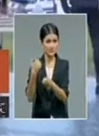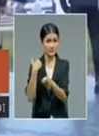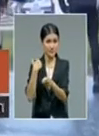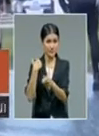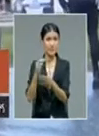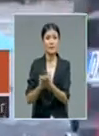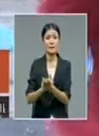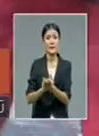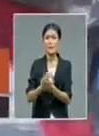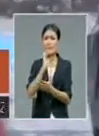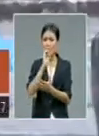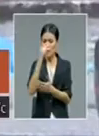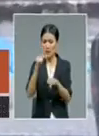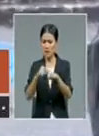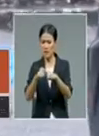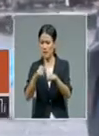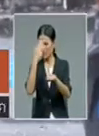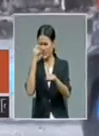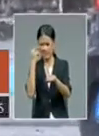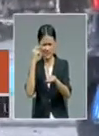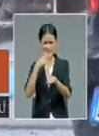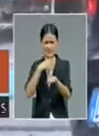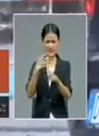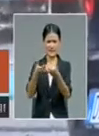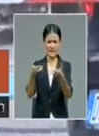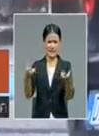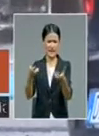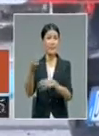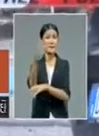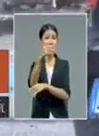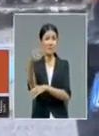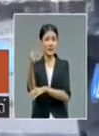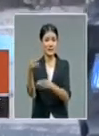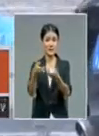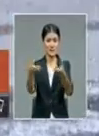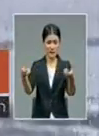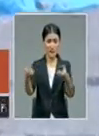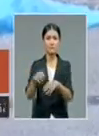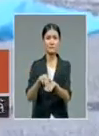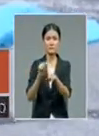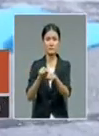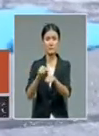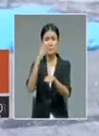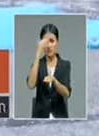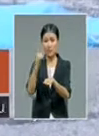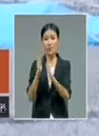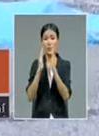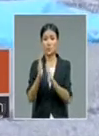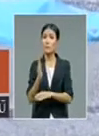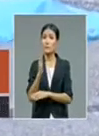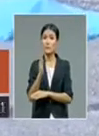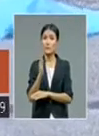วจระบุว่าคนร้ายนั้นมีแนวความคิดที่อยากจะแบ่งแย่งเชื้อชาติเหตุดังกล่าวเกิดขึ้นเพียงแค่ไม่กี่วันหลังจากที่ผู้อพยพชาว